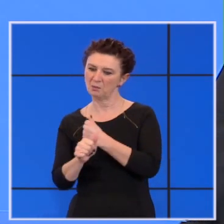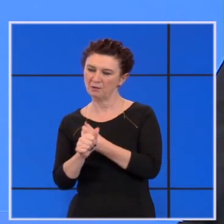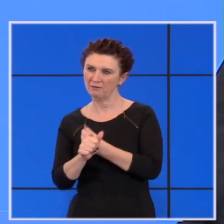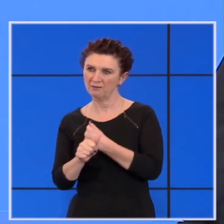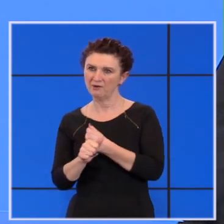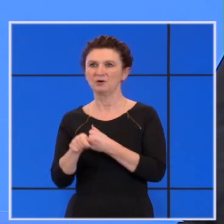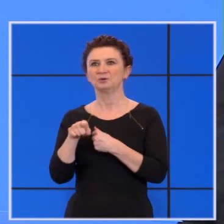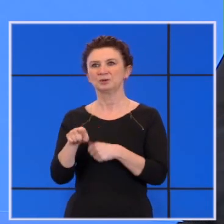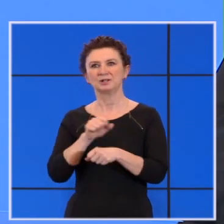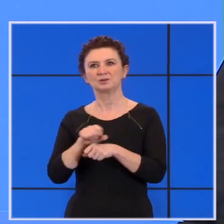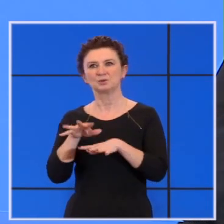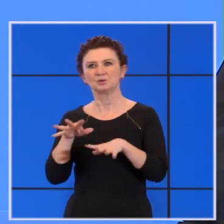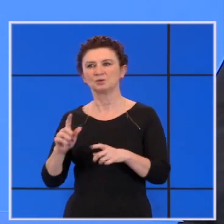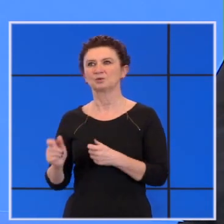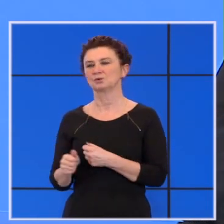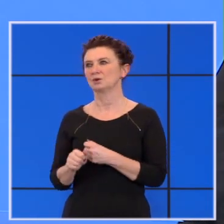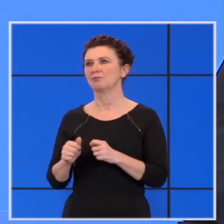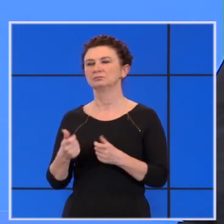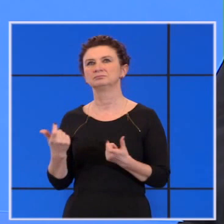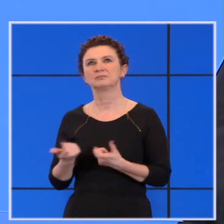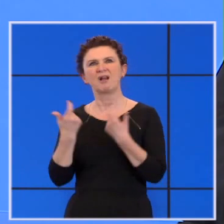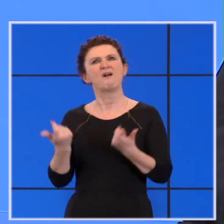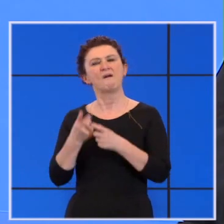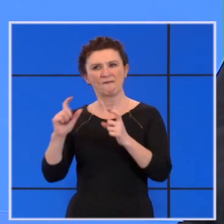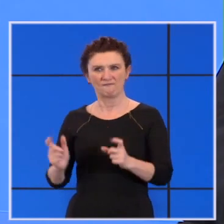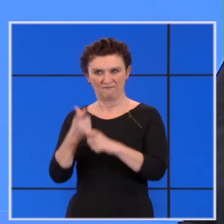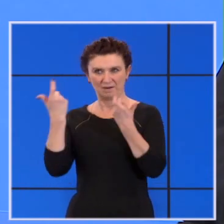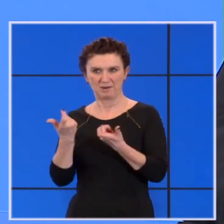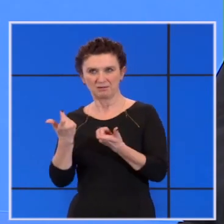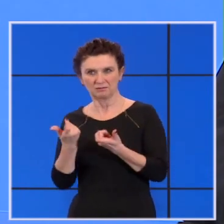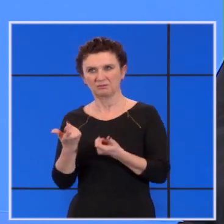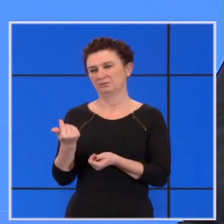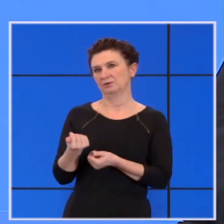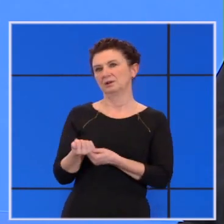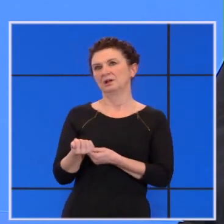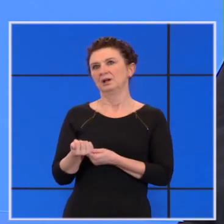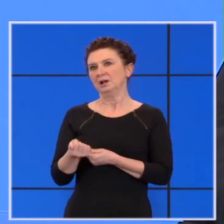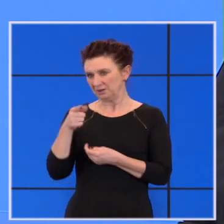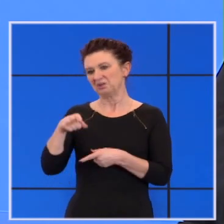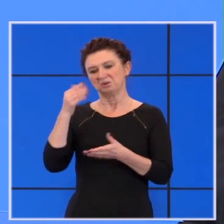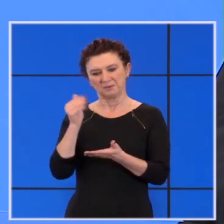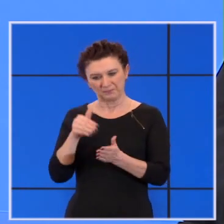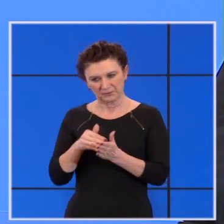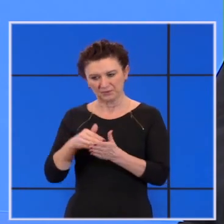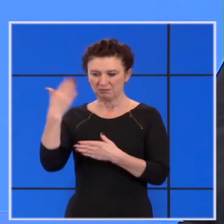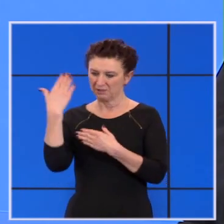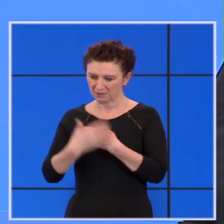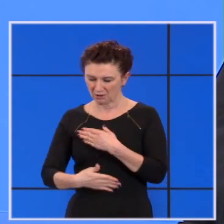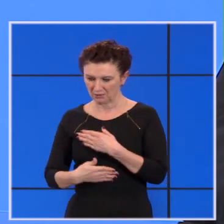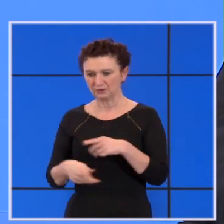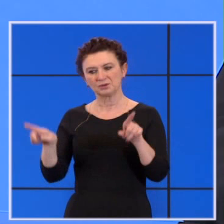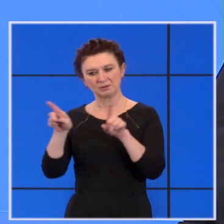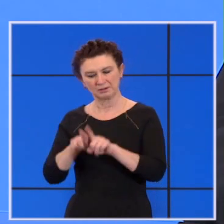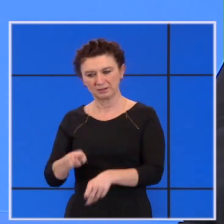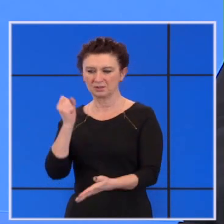tego rodzaju przypadki jak szczeciński przypadek i że to bezwzględnie trzeba zakończyć. A więc prawnie chronić te zarodki, ale